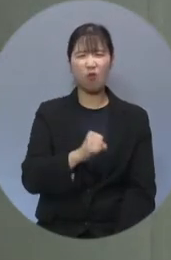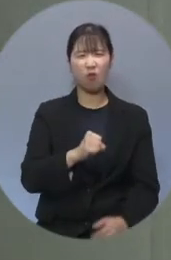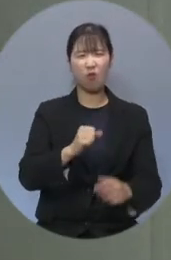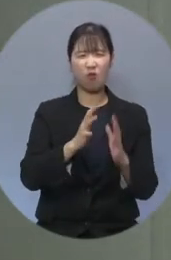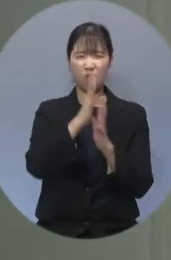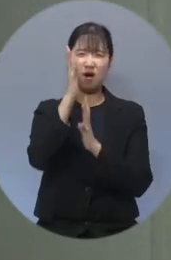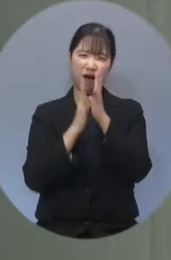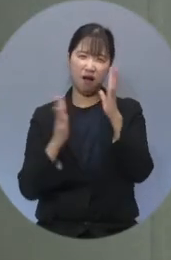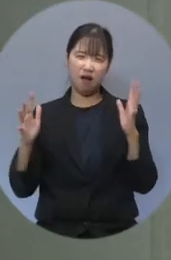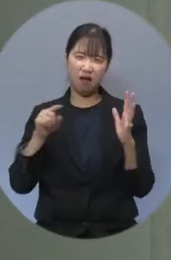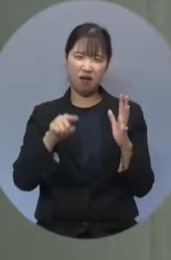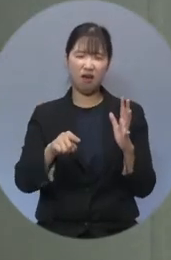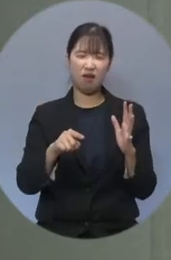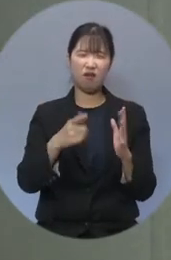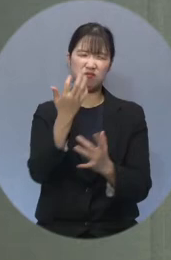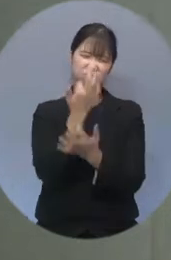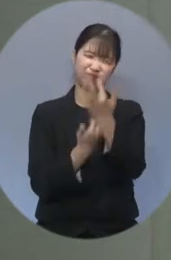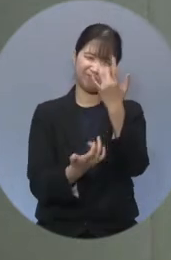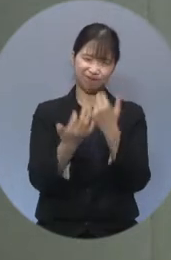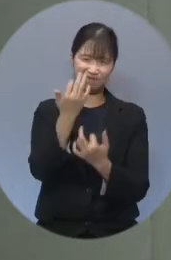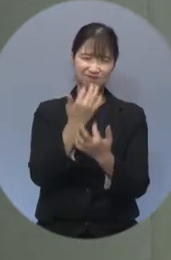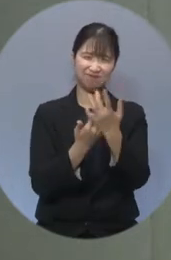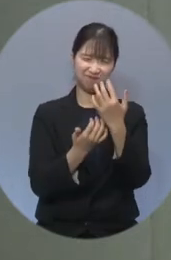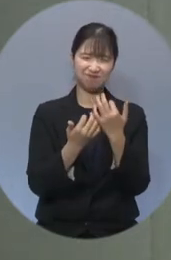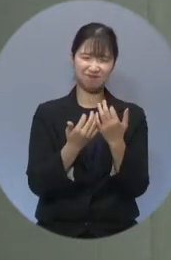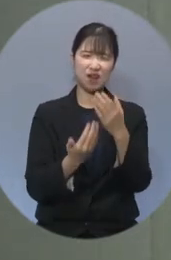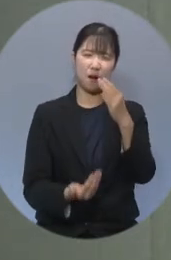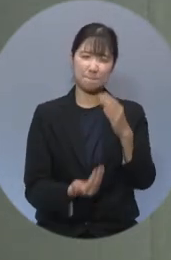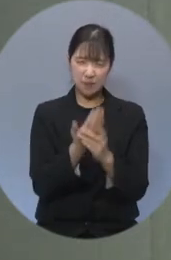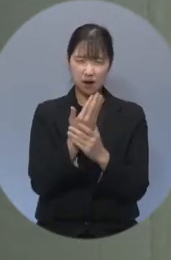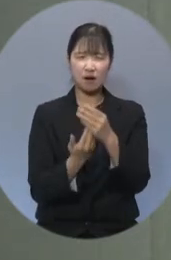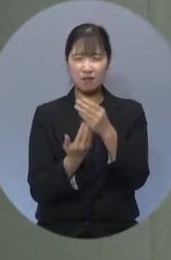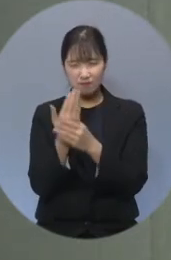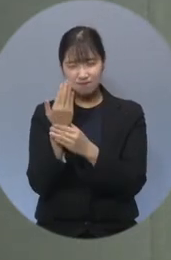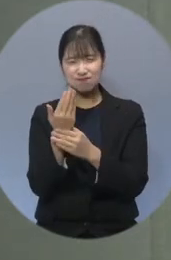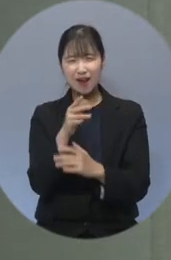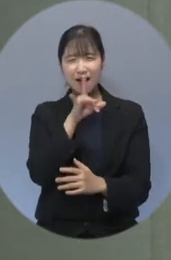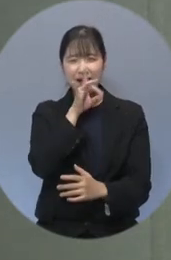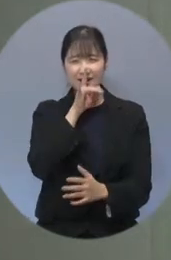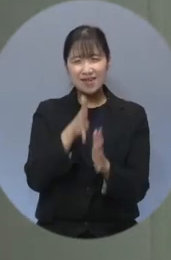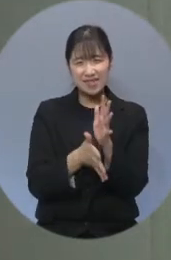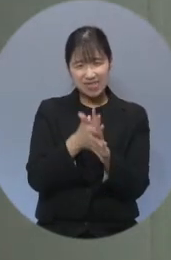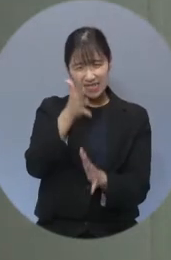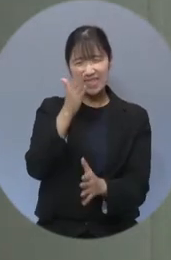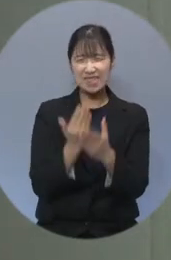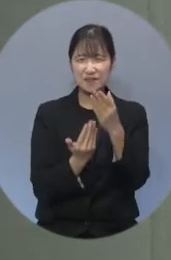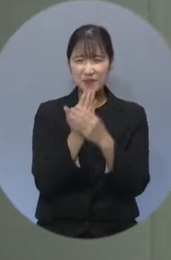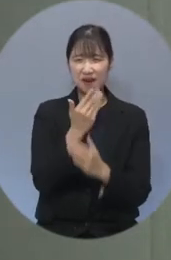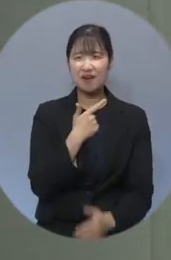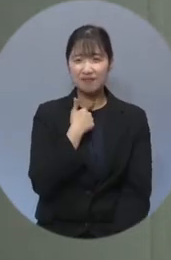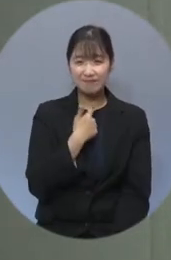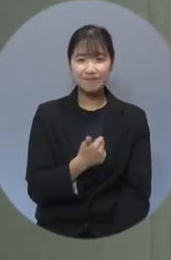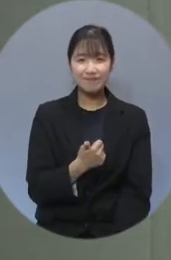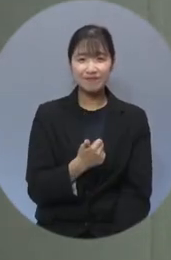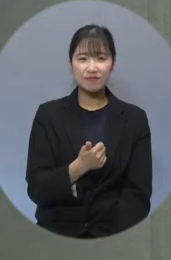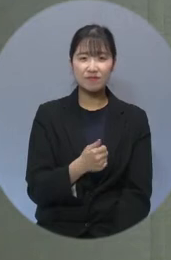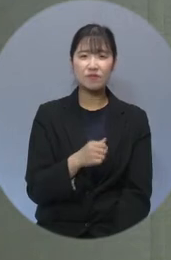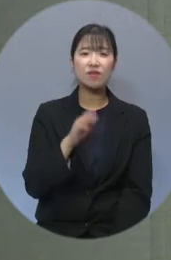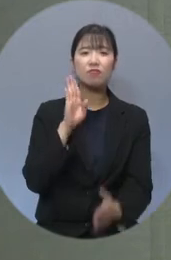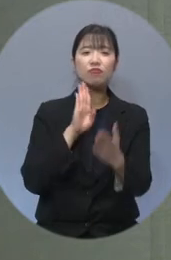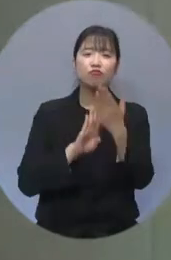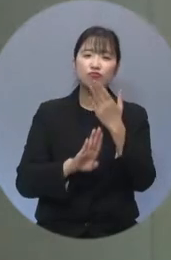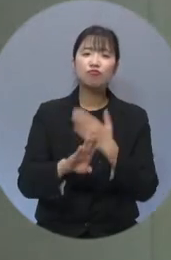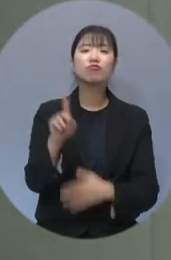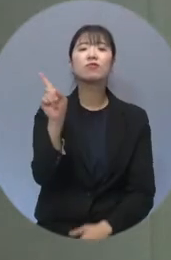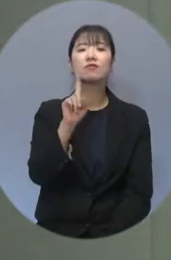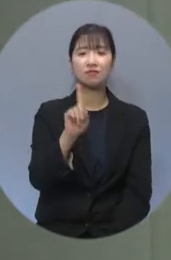태웠고 또 뭐 여러 가지의 일들이 강릉시에 있었는데 네네. 그 이후에